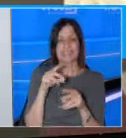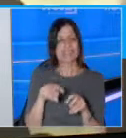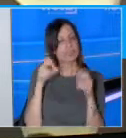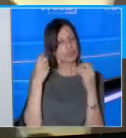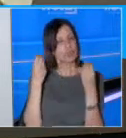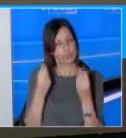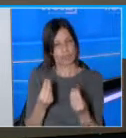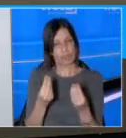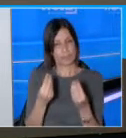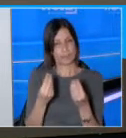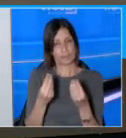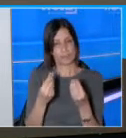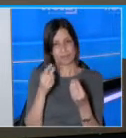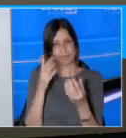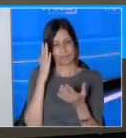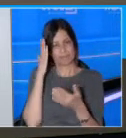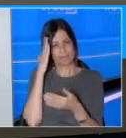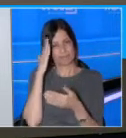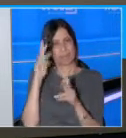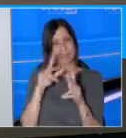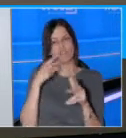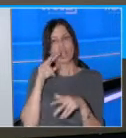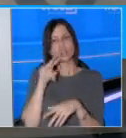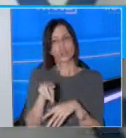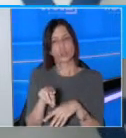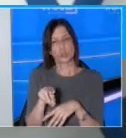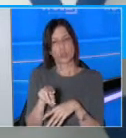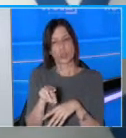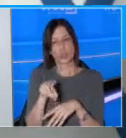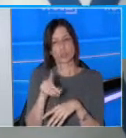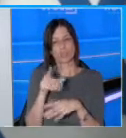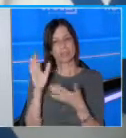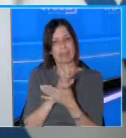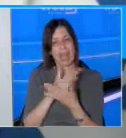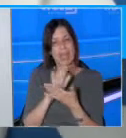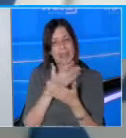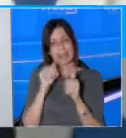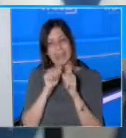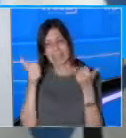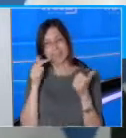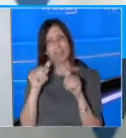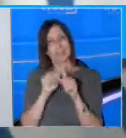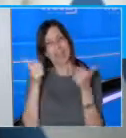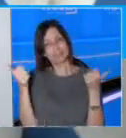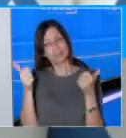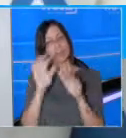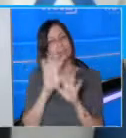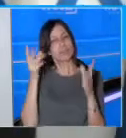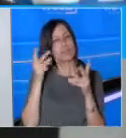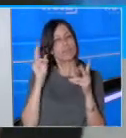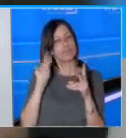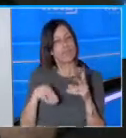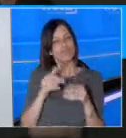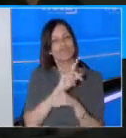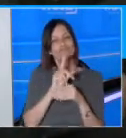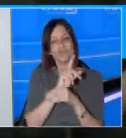טובה. אתה מכיר את המצב של בני זוג שהחליטו להתגרש והם מתגרשים, אבל פתאום יש איזו עדנה,